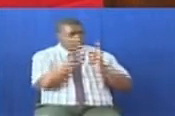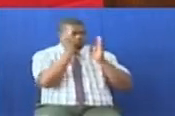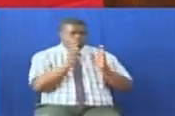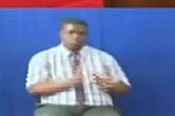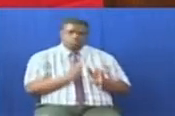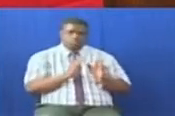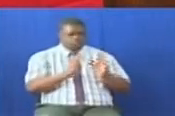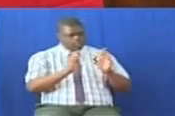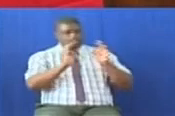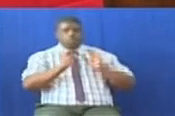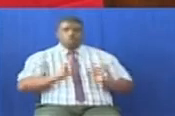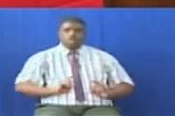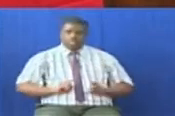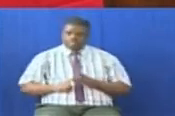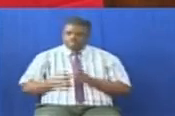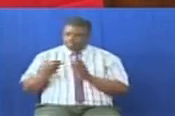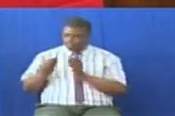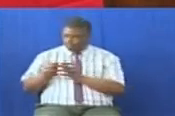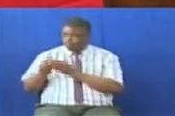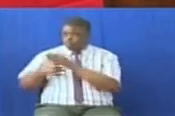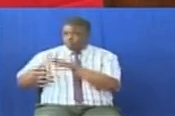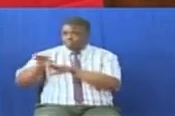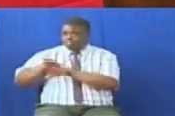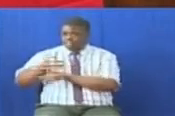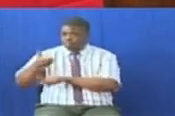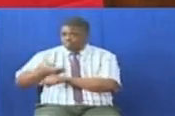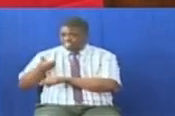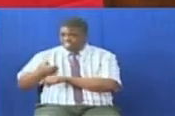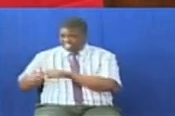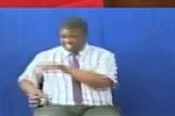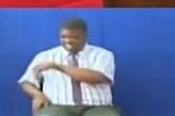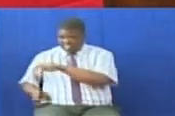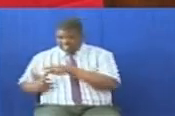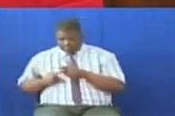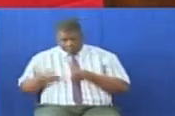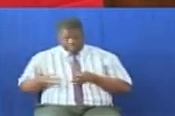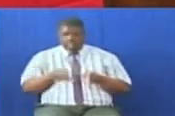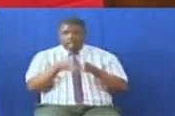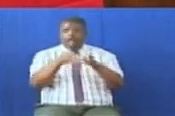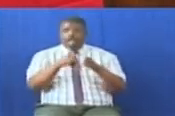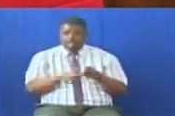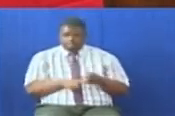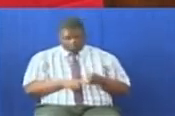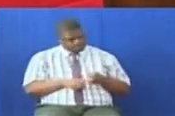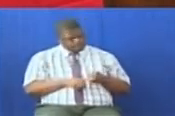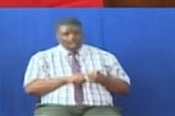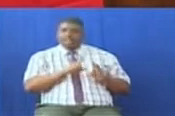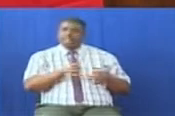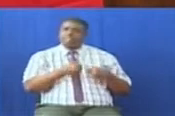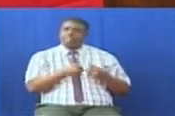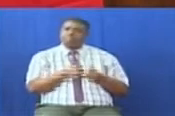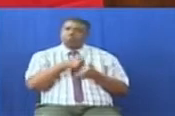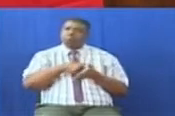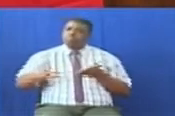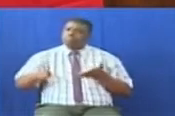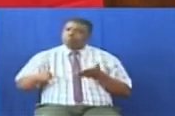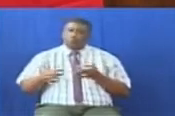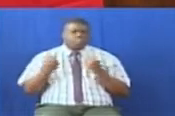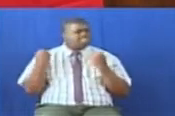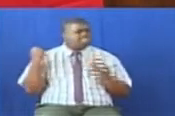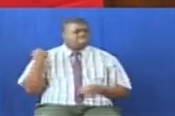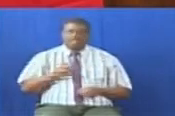wasimamizi wakuu ni wenye viti wa vijiji, wenye viti wa mitaa, lakini bado malipo yao yanakuwa na shida